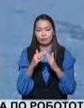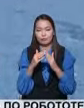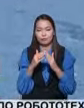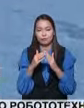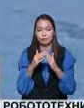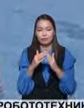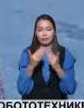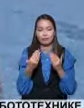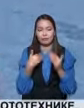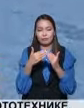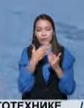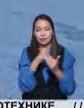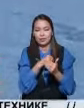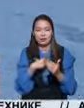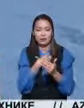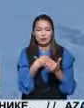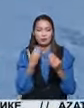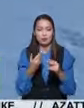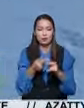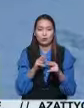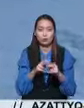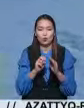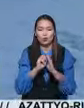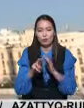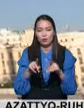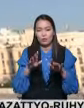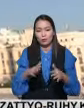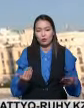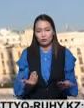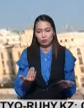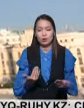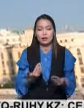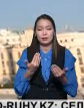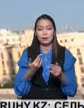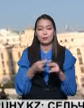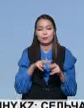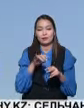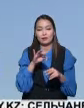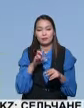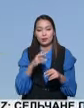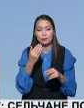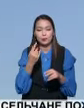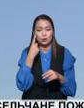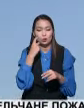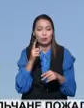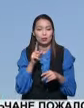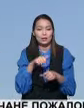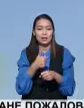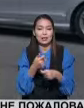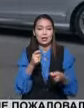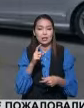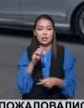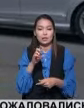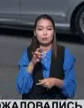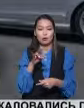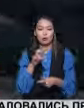много требований, самое важное из которых – предоставить убежище этим детям. Сказать, что ливанцы шокированы убийством бессменного лидера Хизбаллы, значит